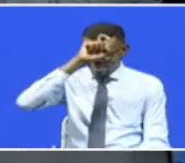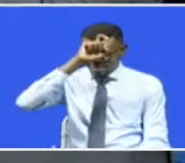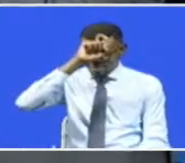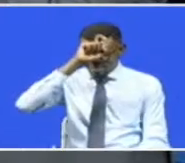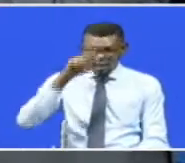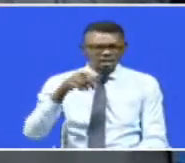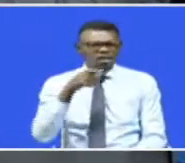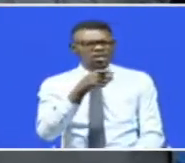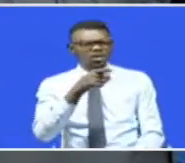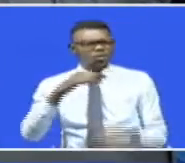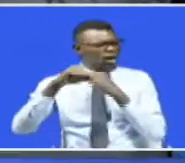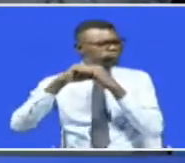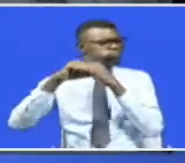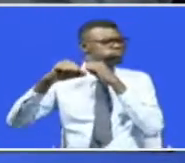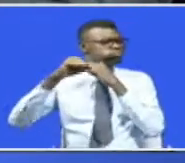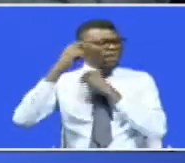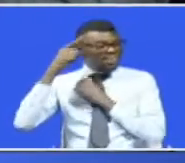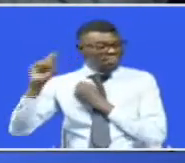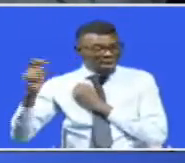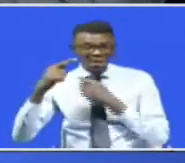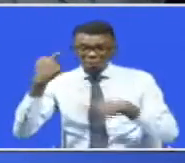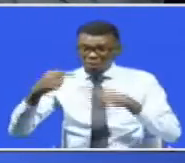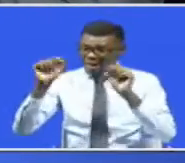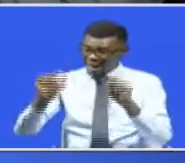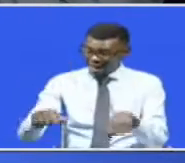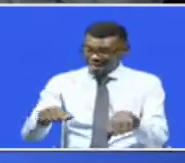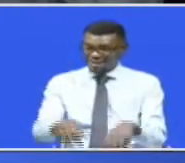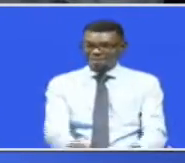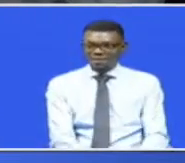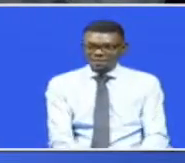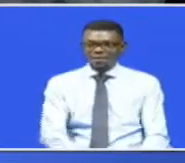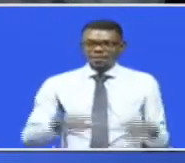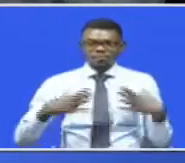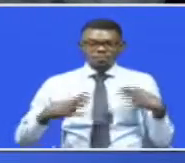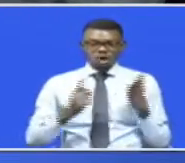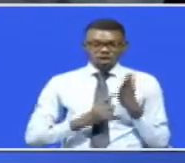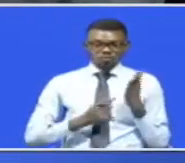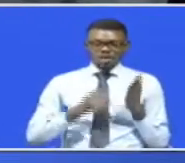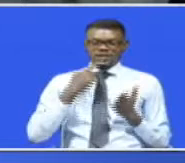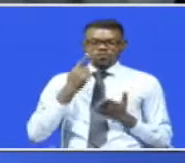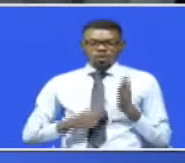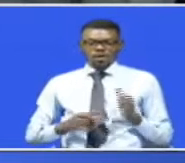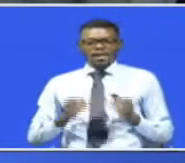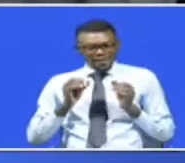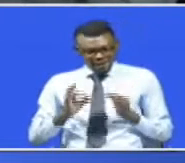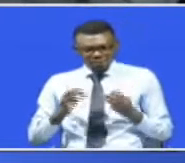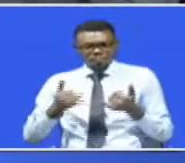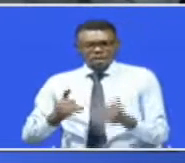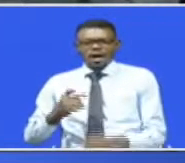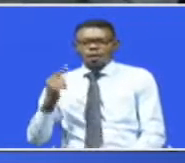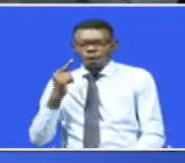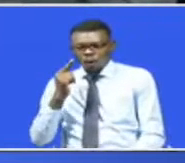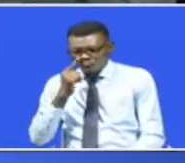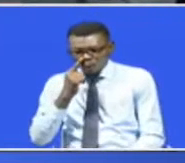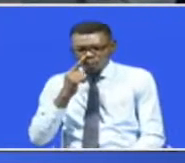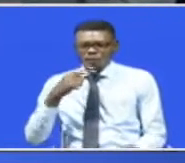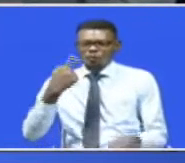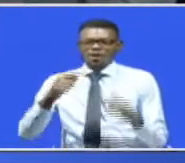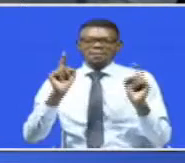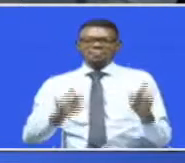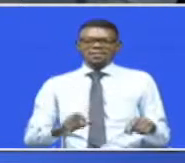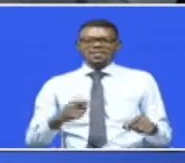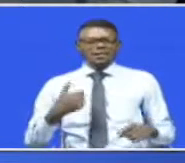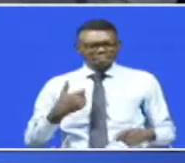Sijui wewe ubashiri wako, unaona kama vijana wa nyumbani watafanya vizuri ama unaonaje? Unajua Waswahili wanasema mchezo wa kwao hutuzwa. Kwa hivyo mimi liwe liwalo,